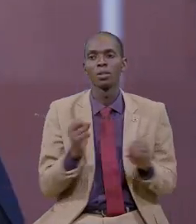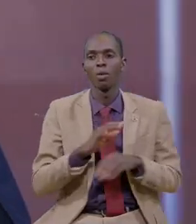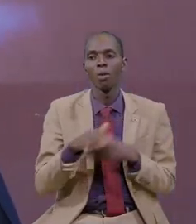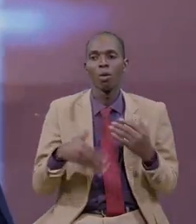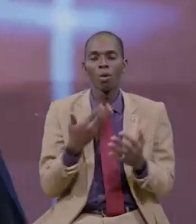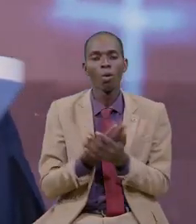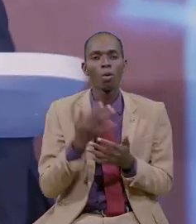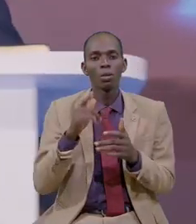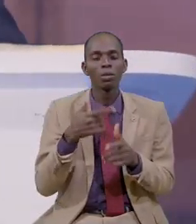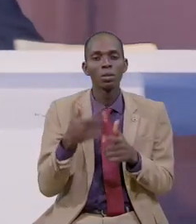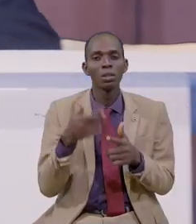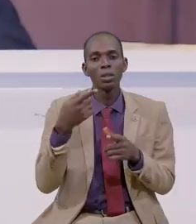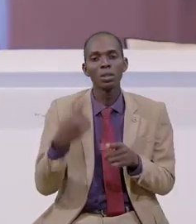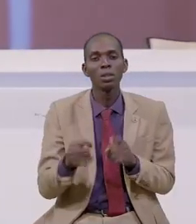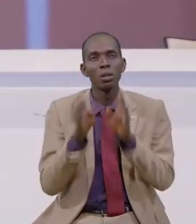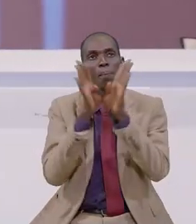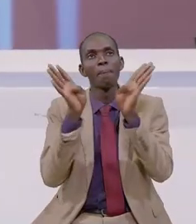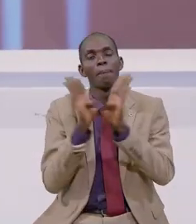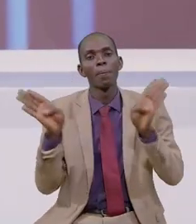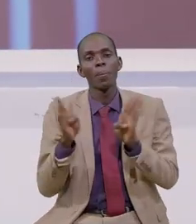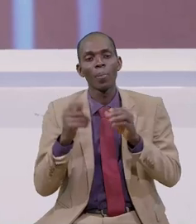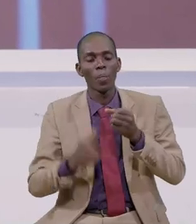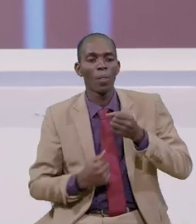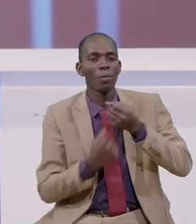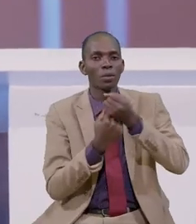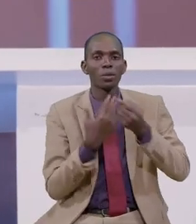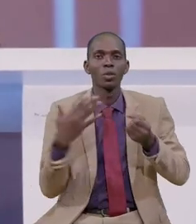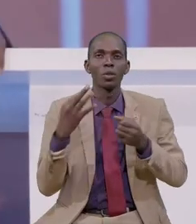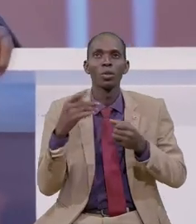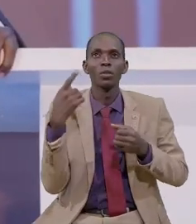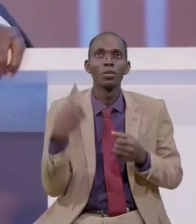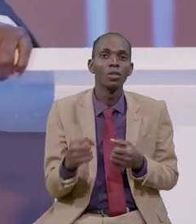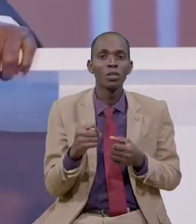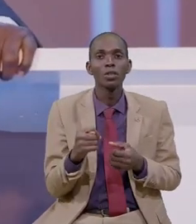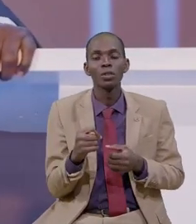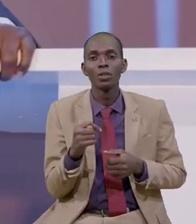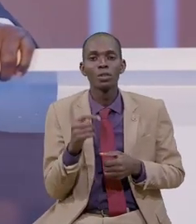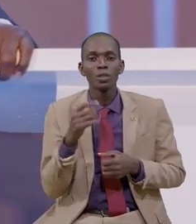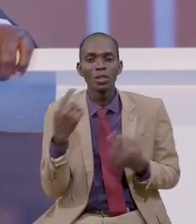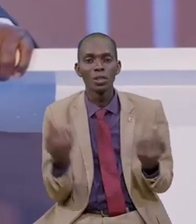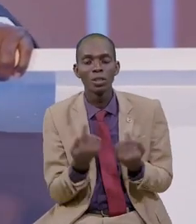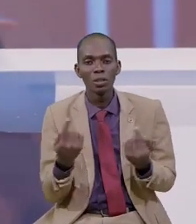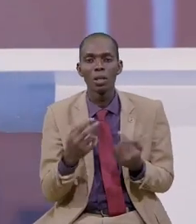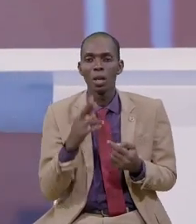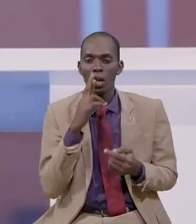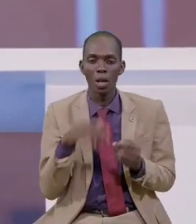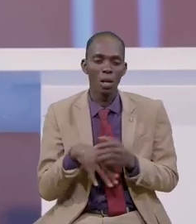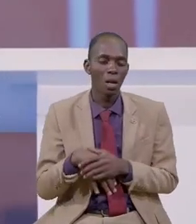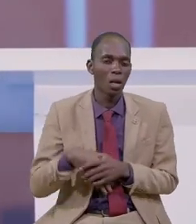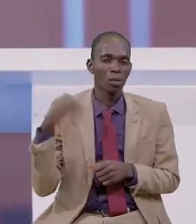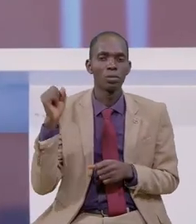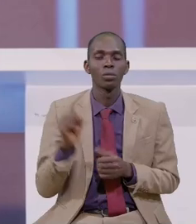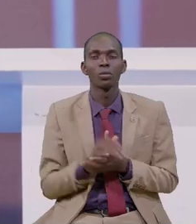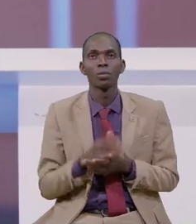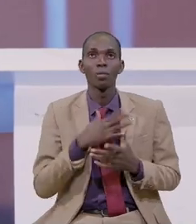sont coupées, tous les fruits sont ôtés, tout. Les péchés extérieurs